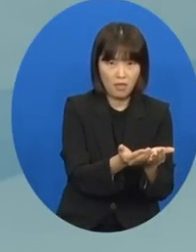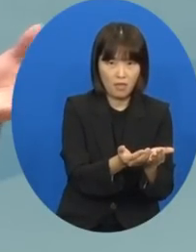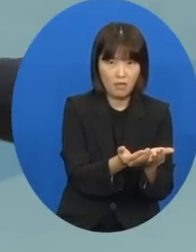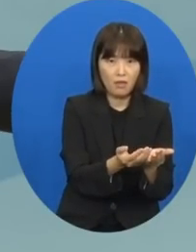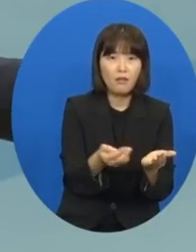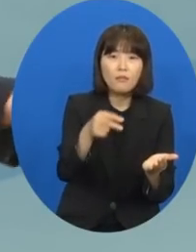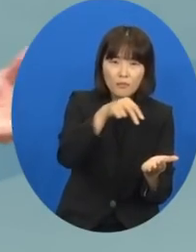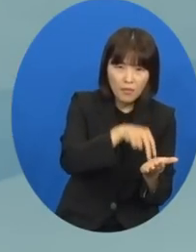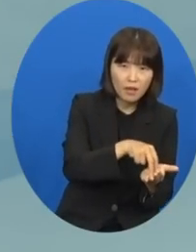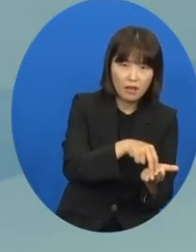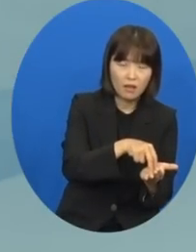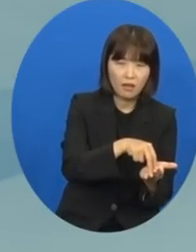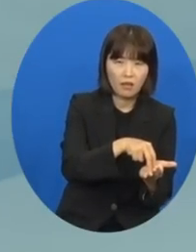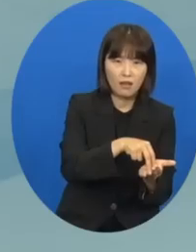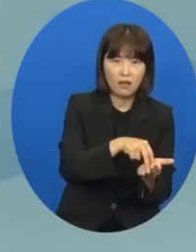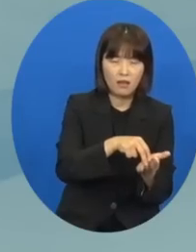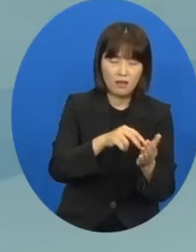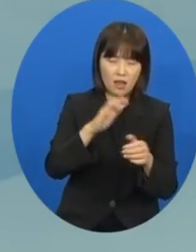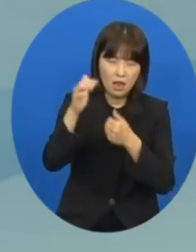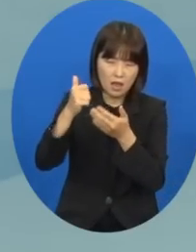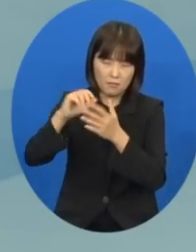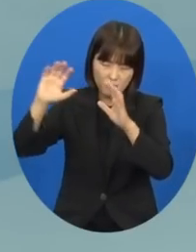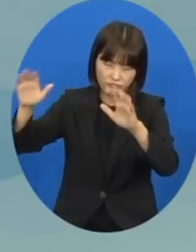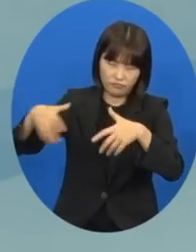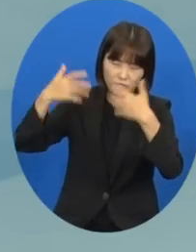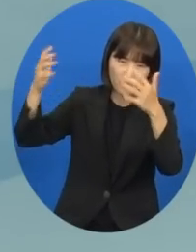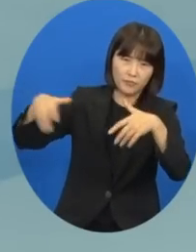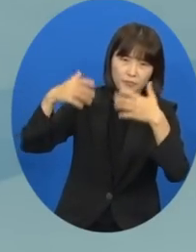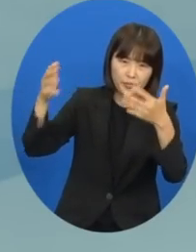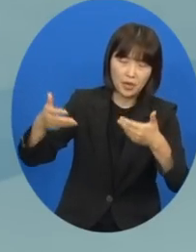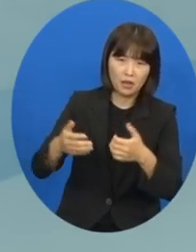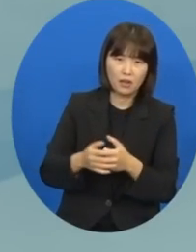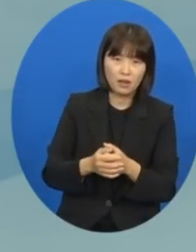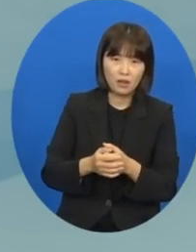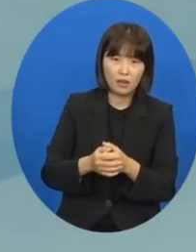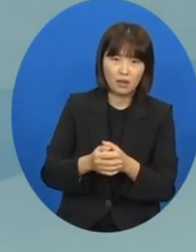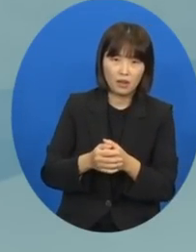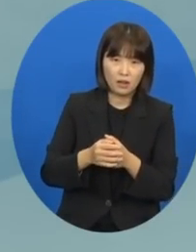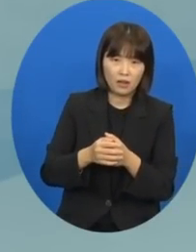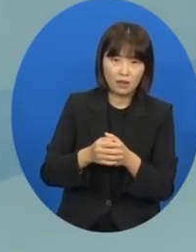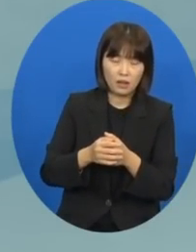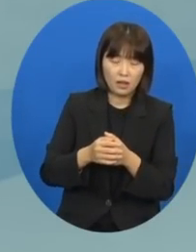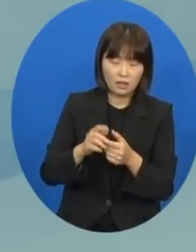하시는 거예요? 풍랑을 보내시죠. 풍랑을 보냈는데도 못 깨달으니까